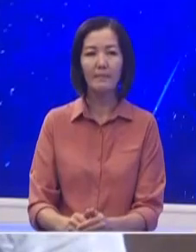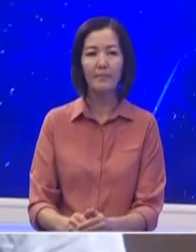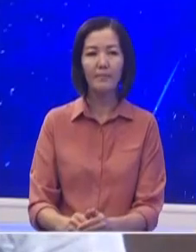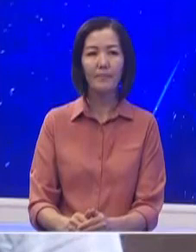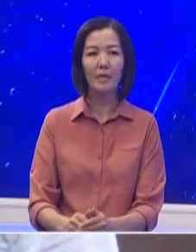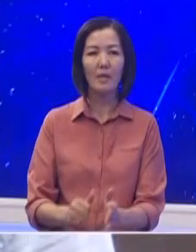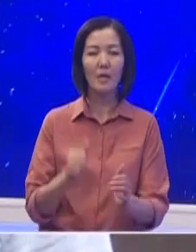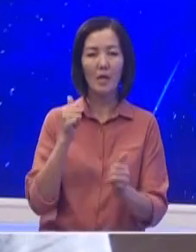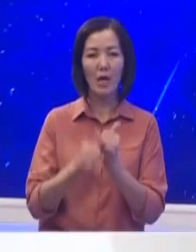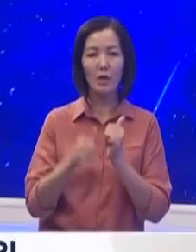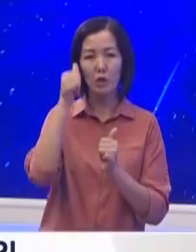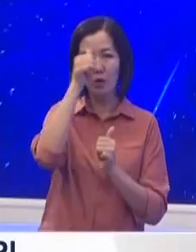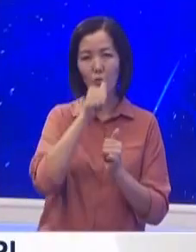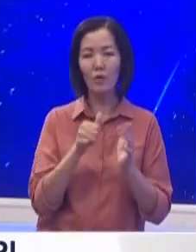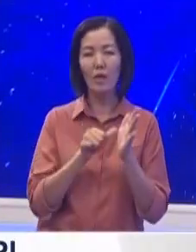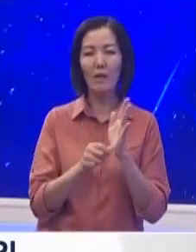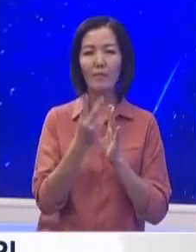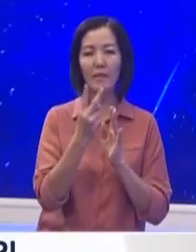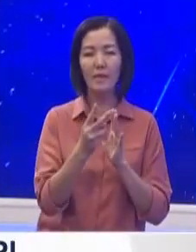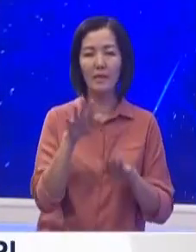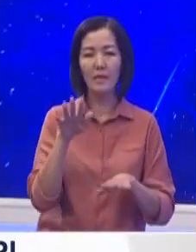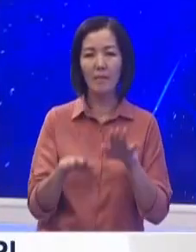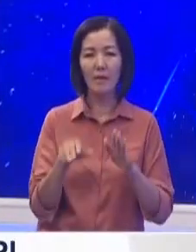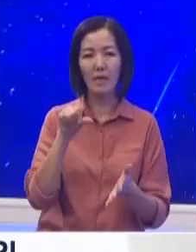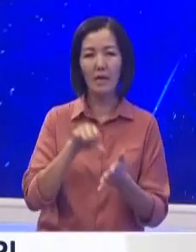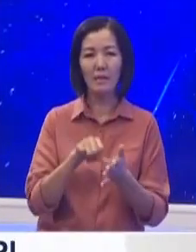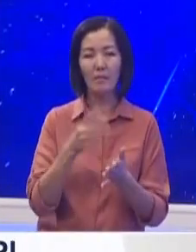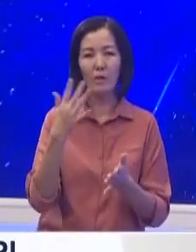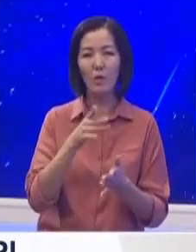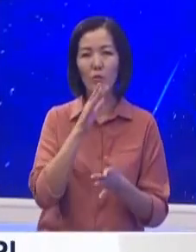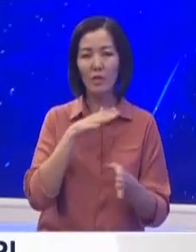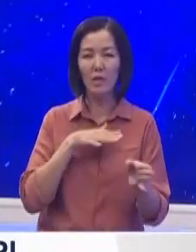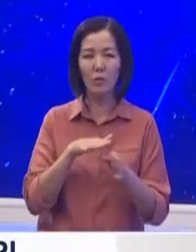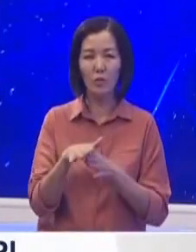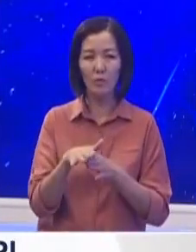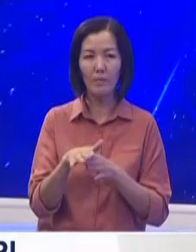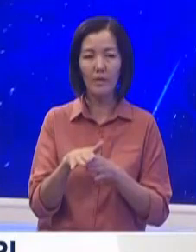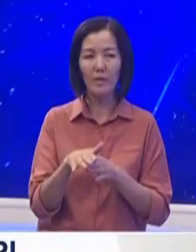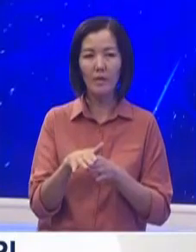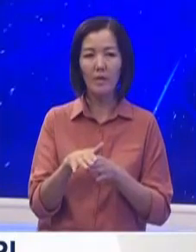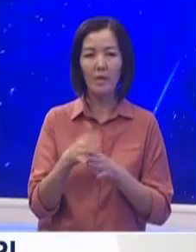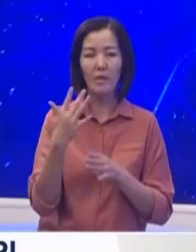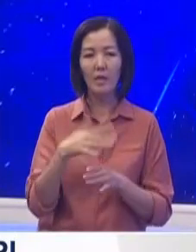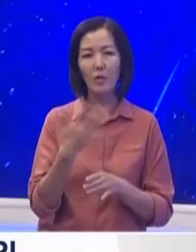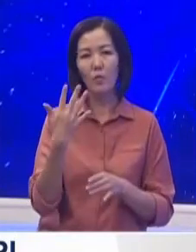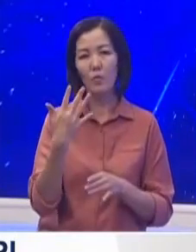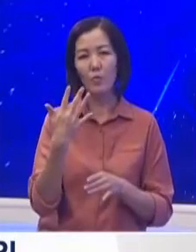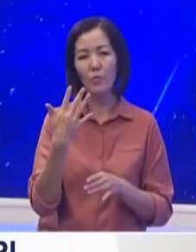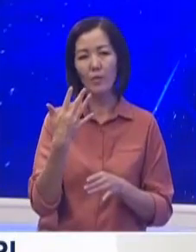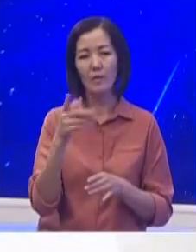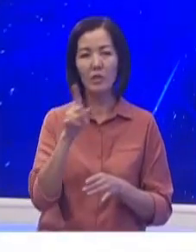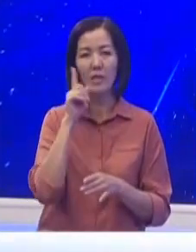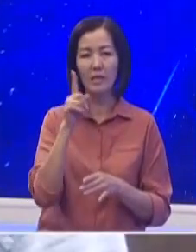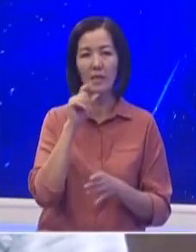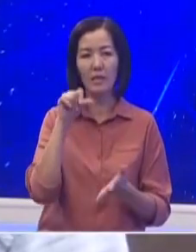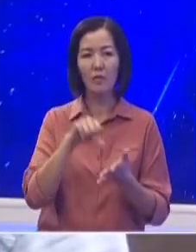Жылдағы сол 68 келі салмағында биыл енді 50-ге толып отырмын ғой. Сол 50-ден ары қарай 50-55 жастар арасында